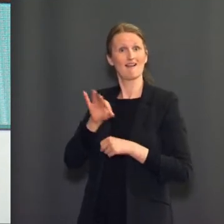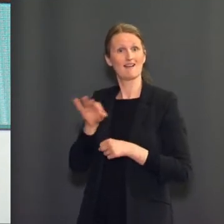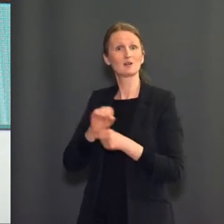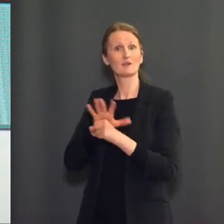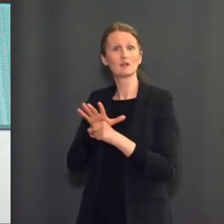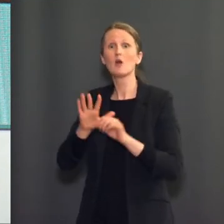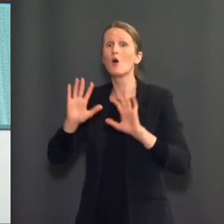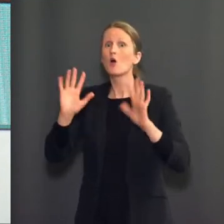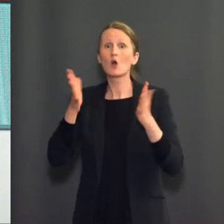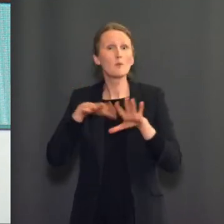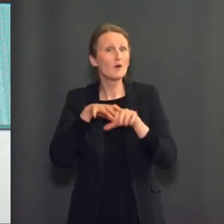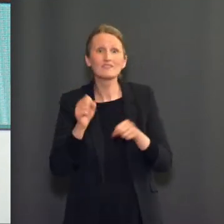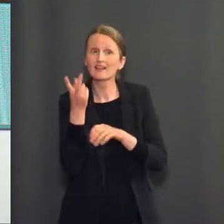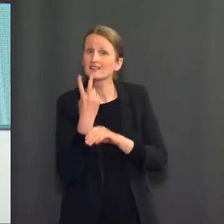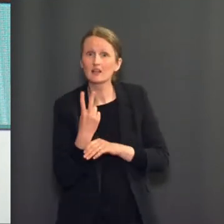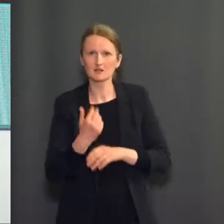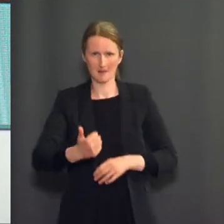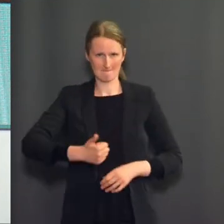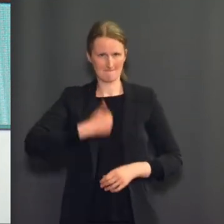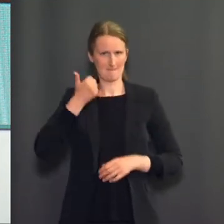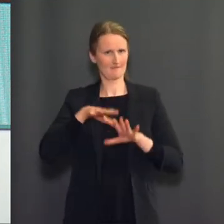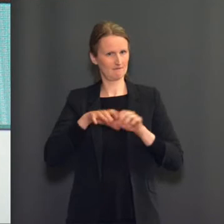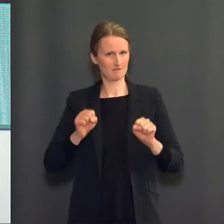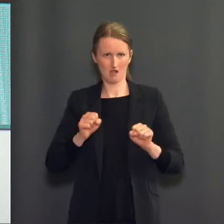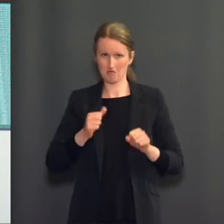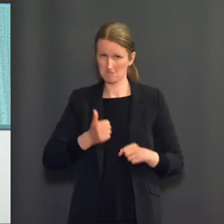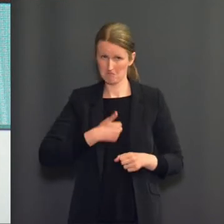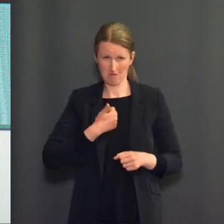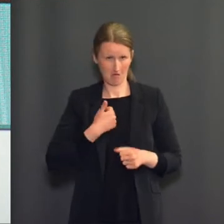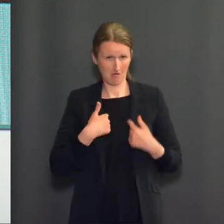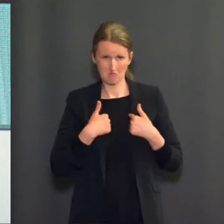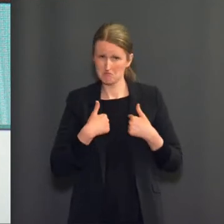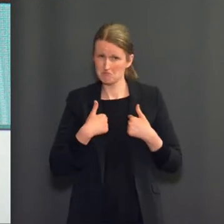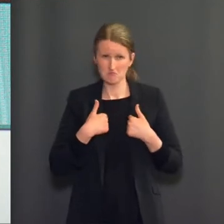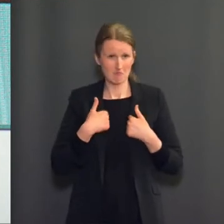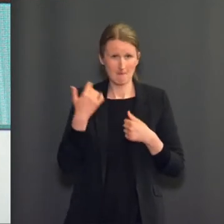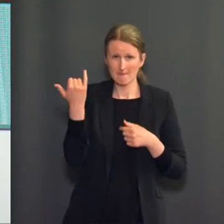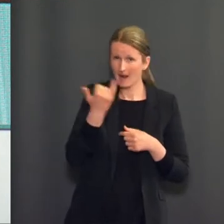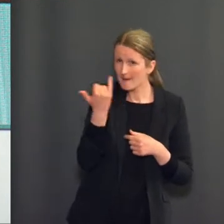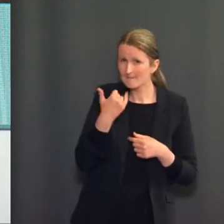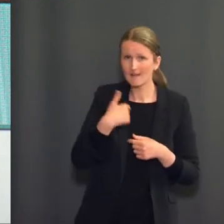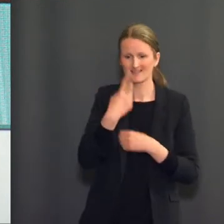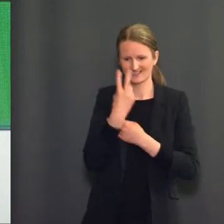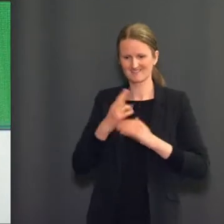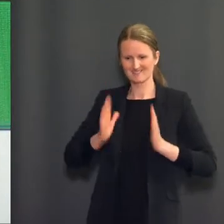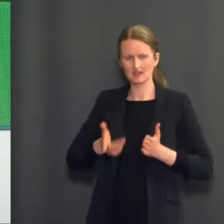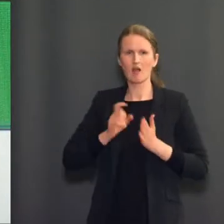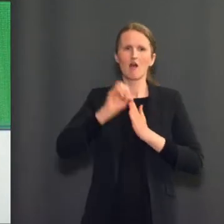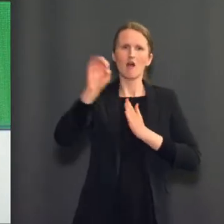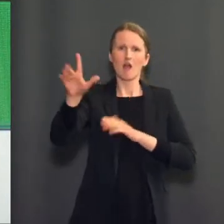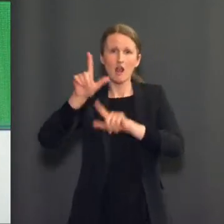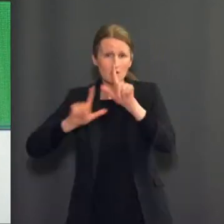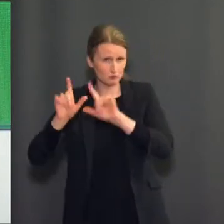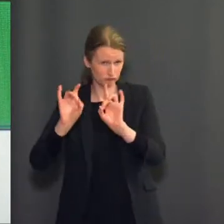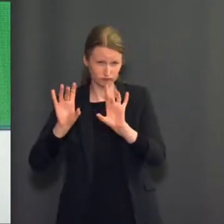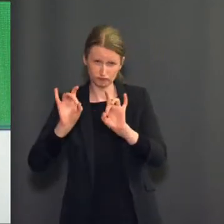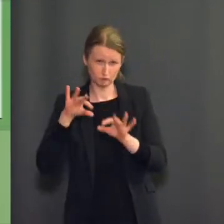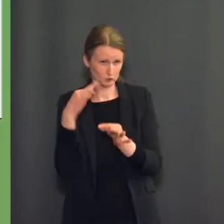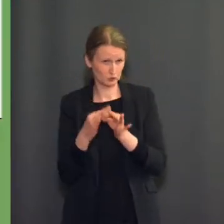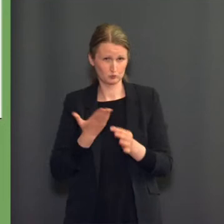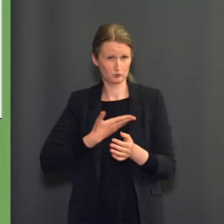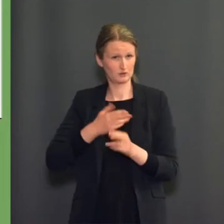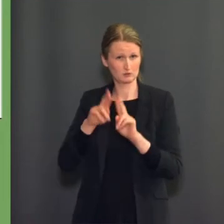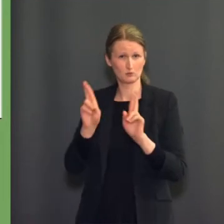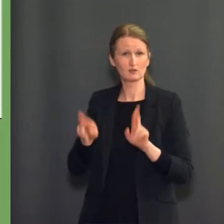un laboratoire pour analyse. Le résultat est également connu dans le quart d'heure. Comment réalisez-vous un test ?